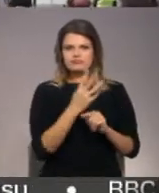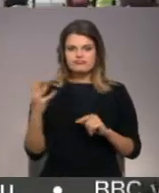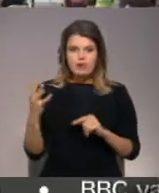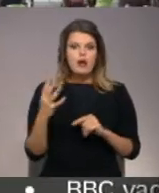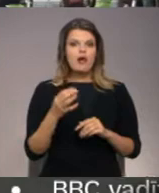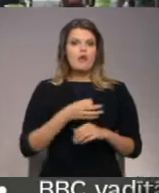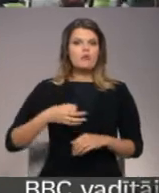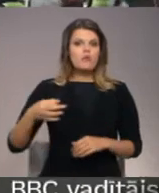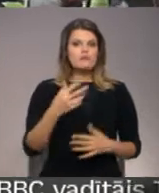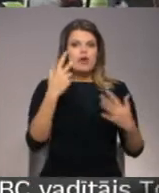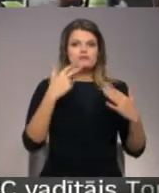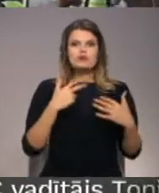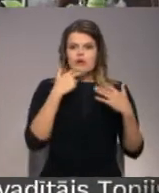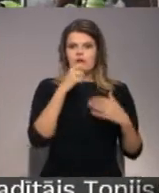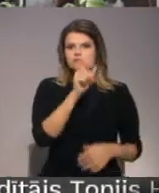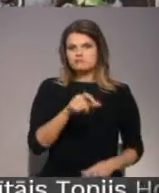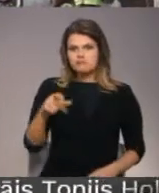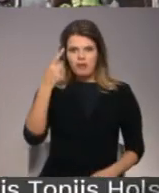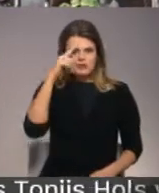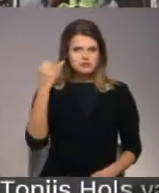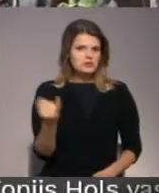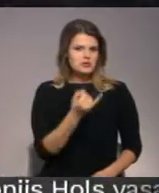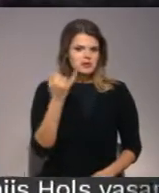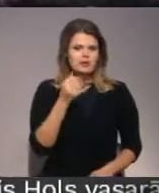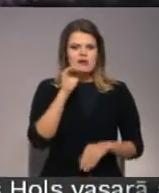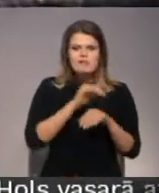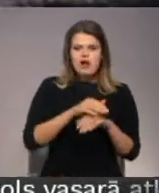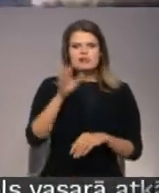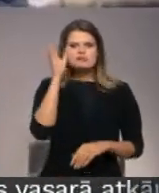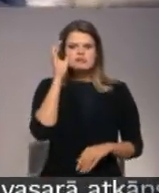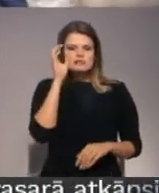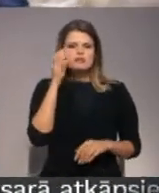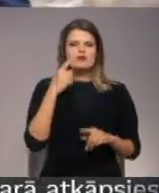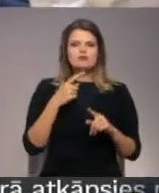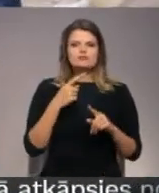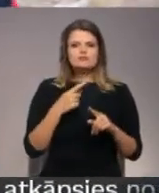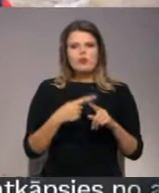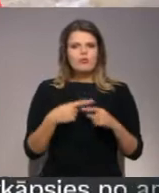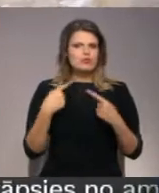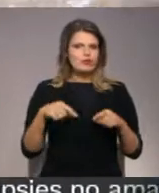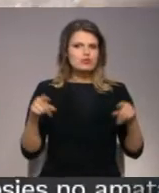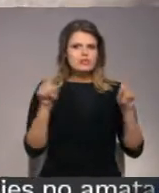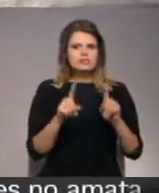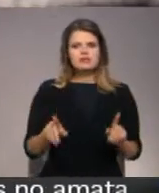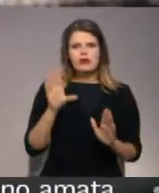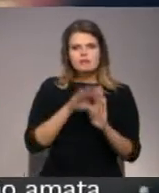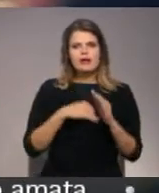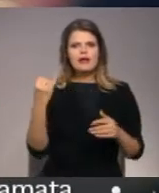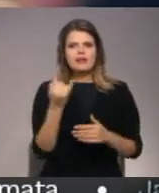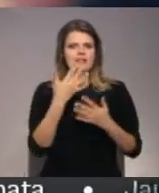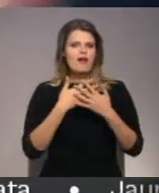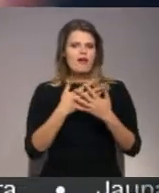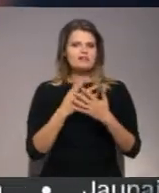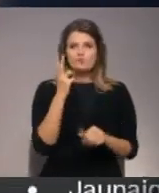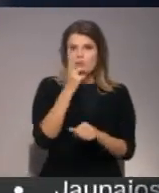ka novada 8-klasnieki bijuši izdomas bagāti, kā faktus, zināšanas un noskaņas par barikādēm iekļaut atraktīvos